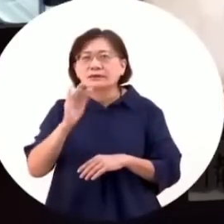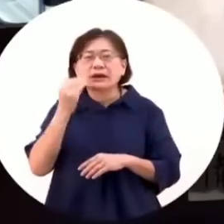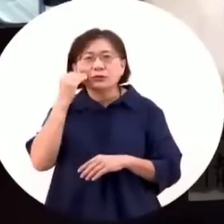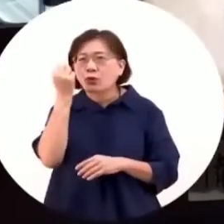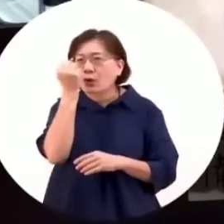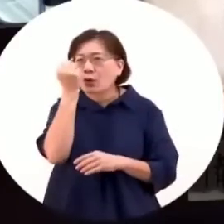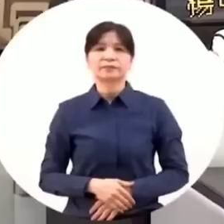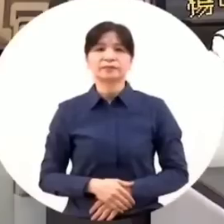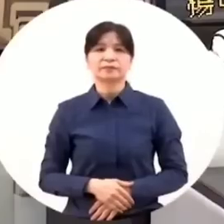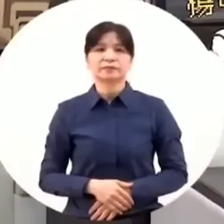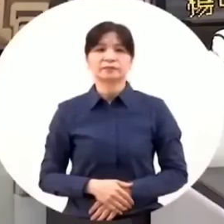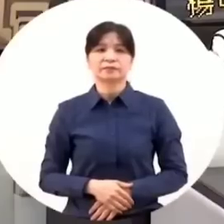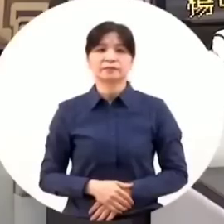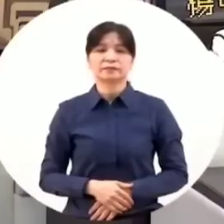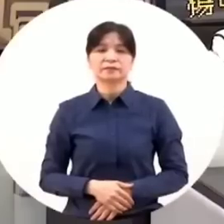手啦。